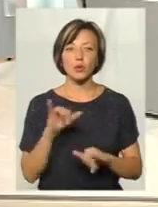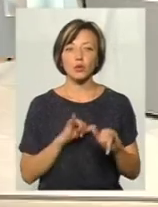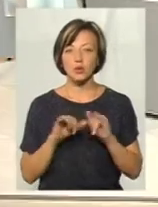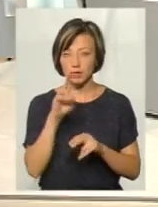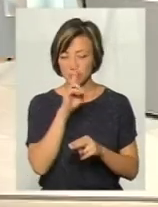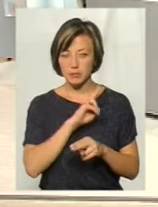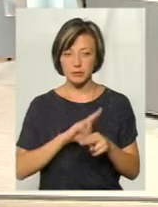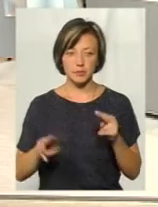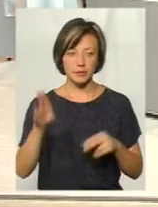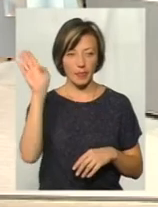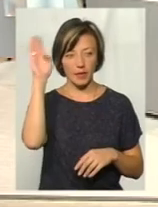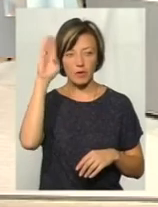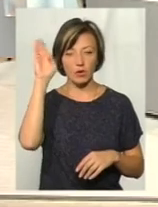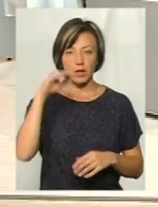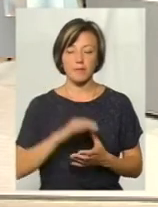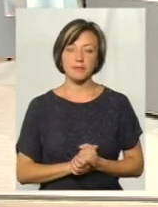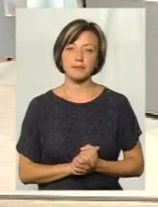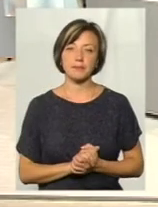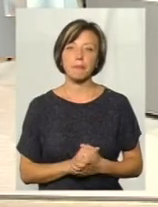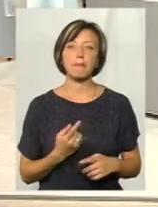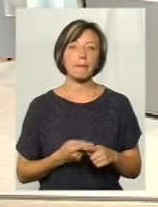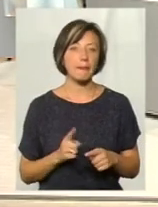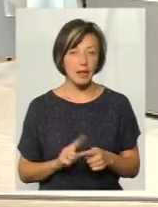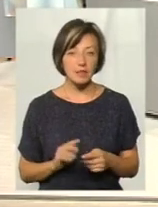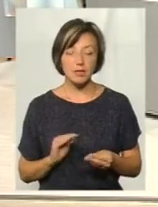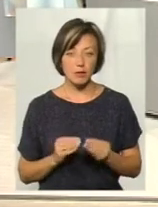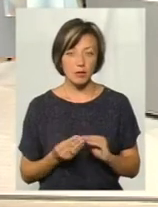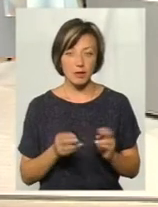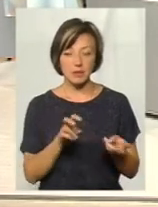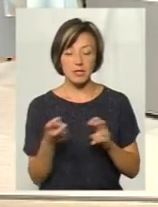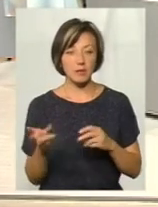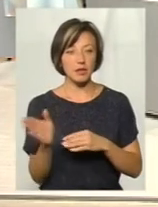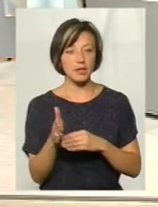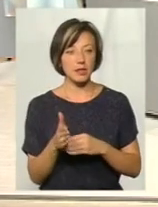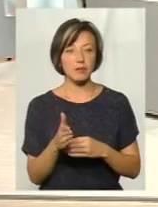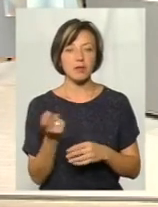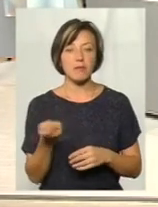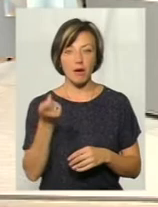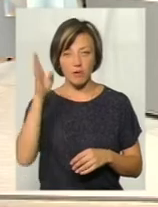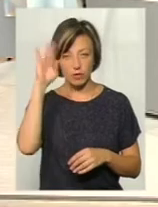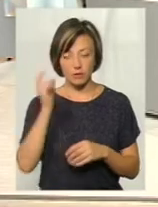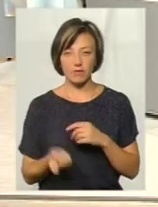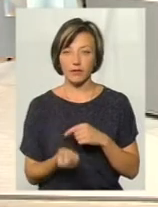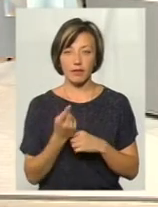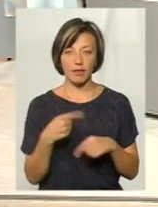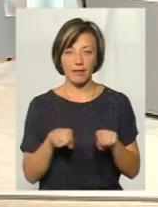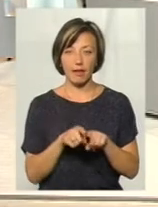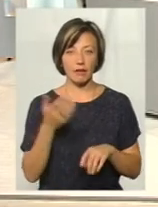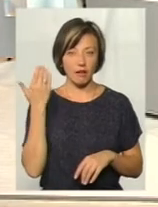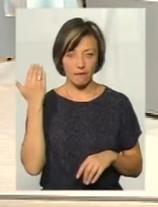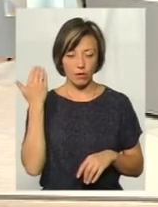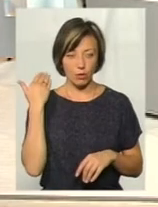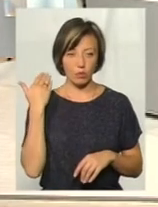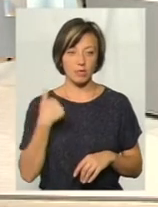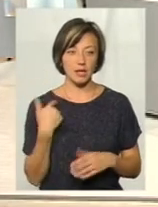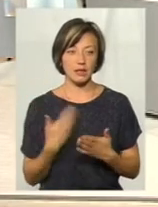що ми... І, до речі, оця проблема загибелі риби, мало води, вона виникла не так вже й давно, по суті.